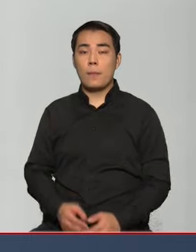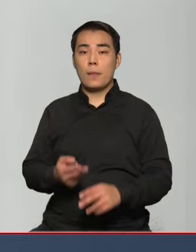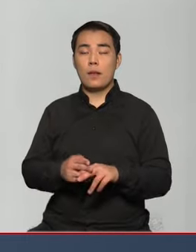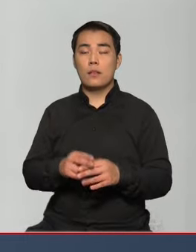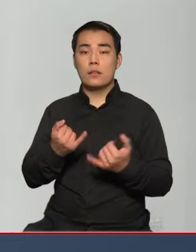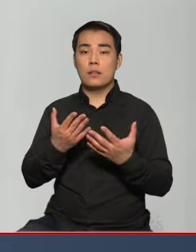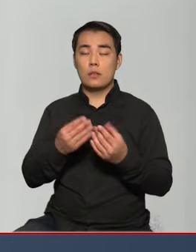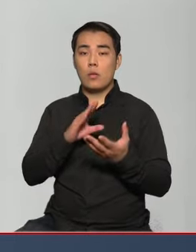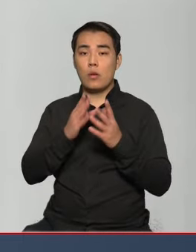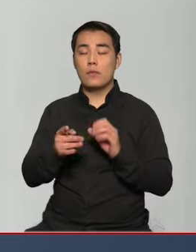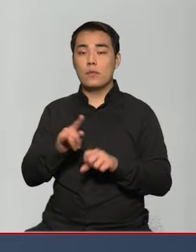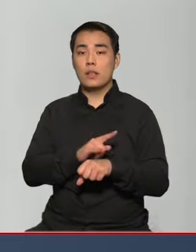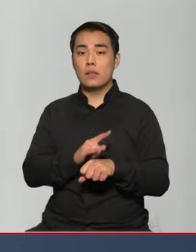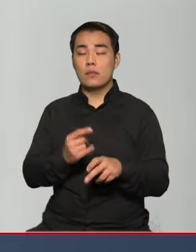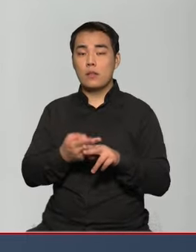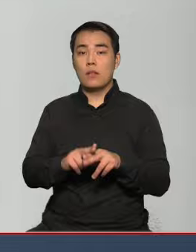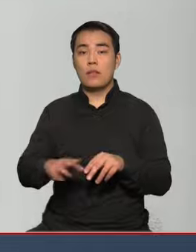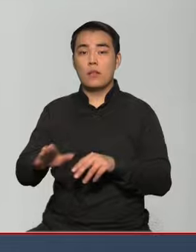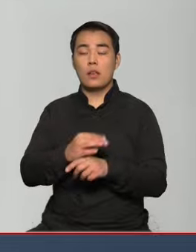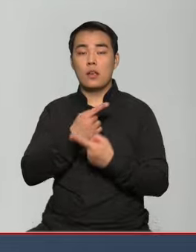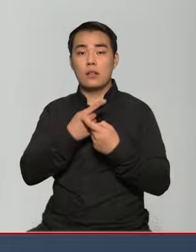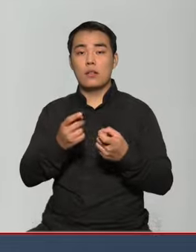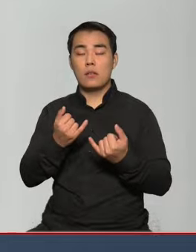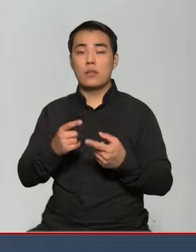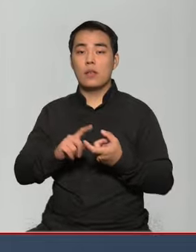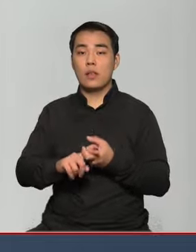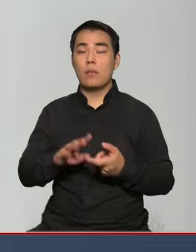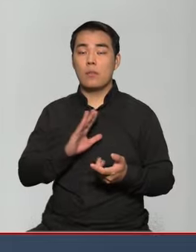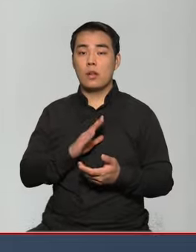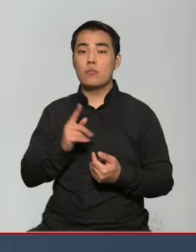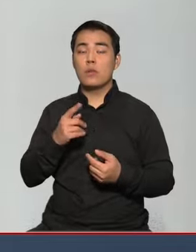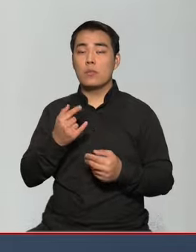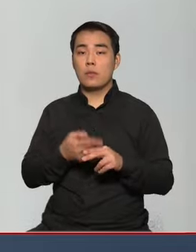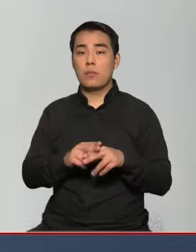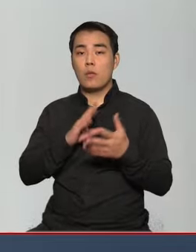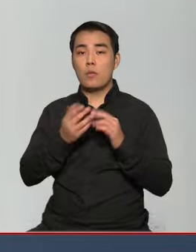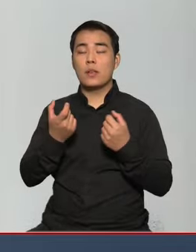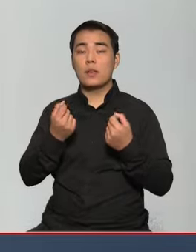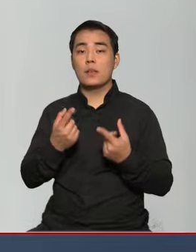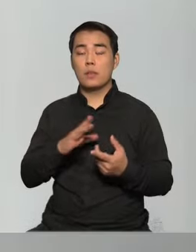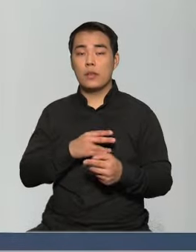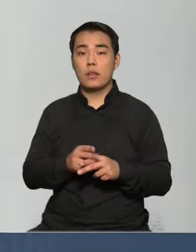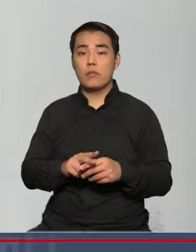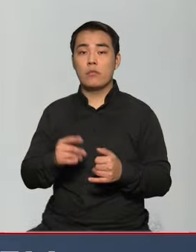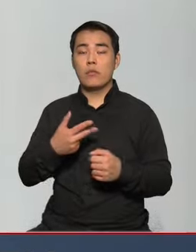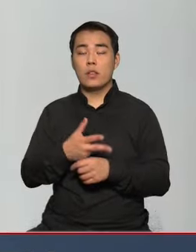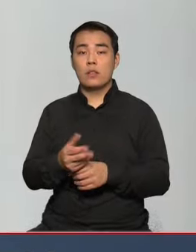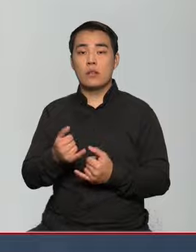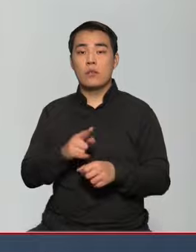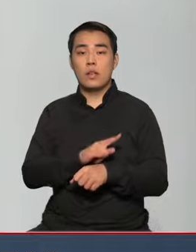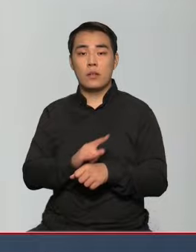Біз қазірдің өзінде вирустық видеолардың өте көп таралғанына тап болдық. Әрине, ол не үшін? Қайдан шыққан видеолар деген сұрақ көбін